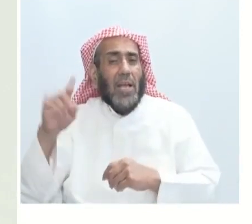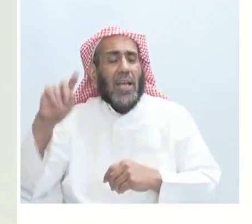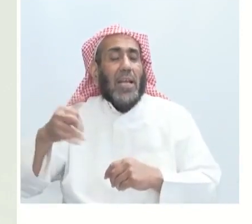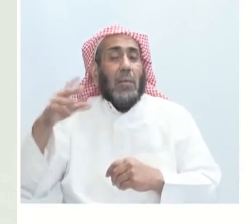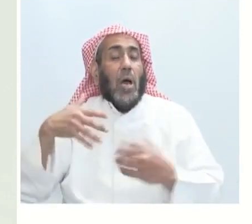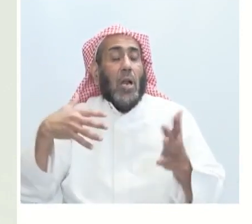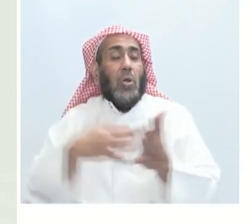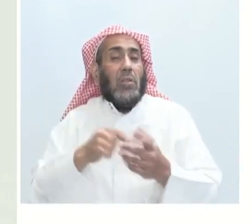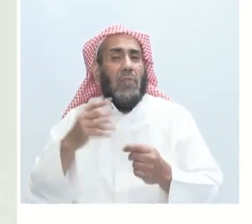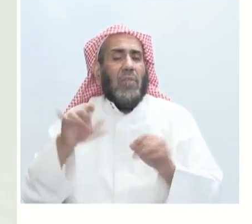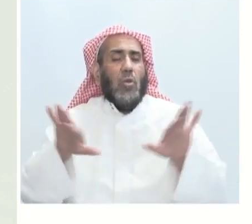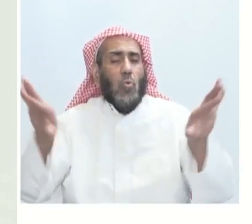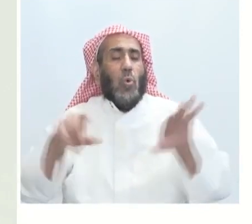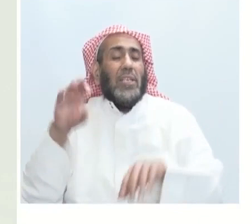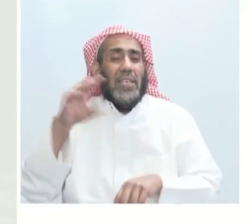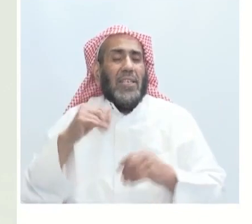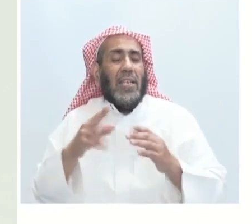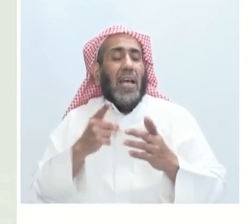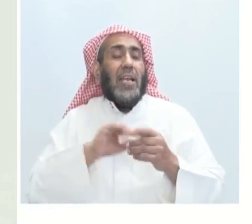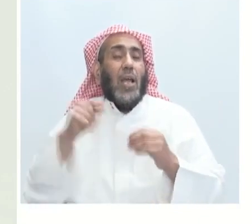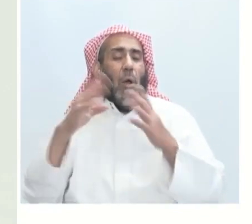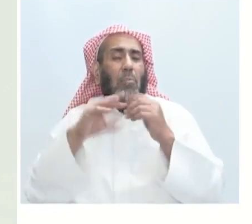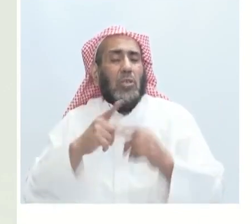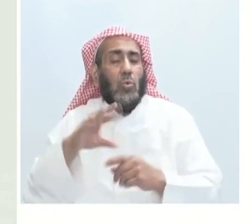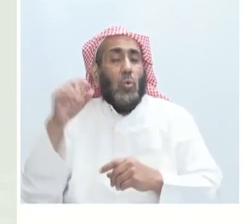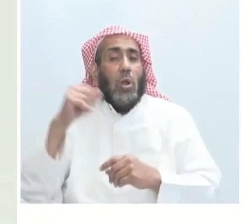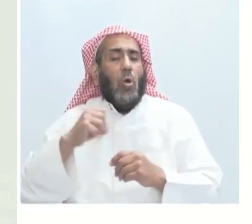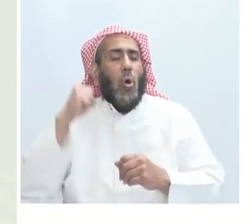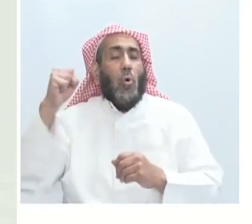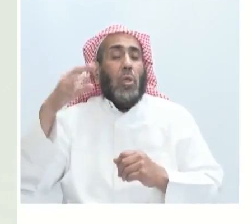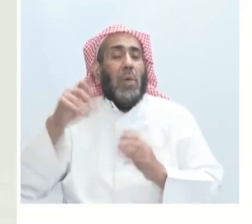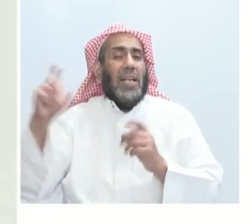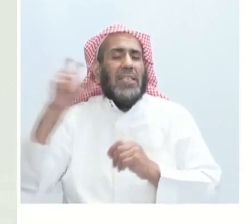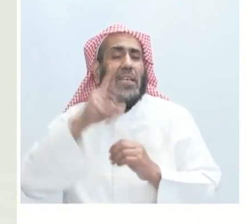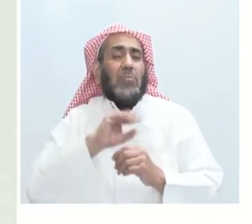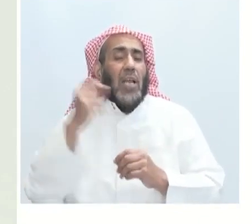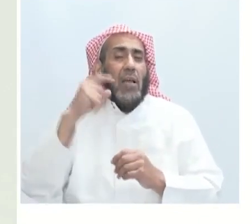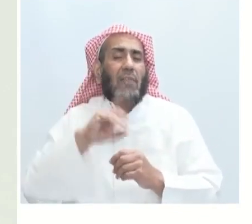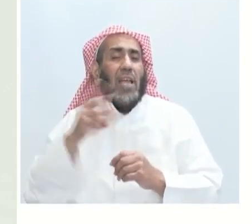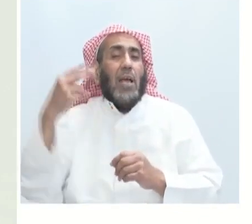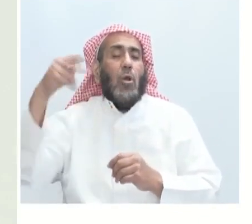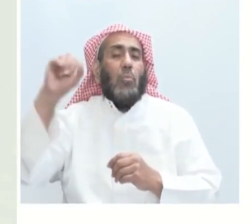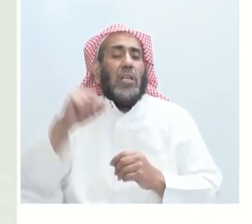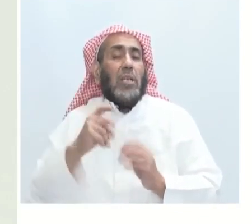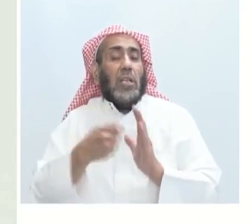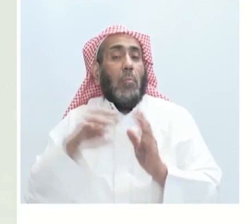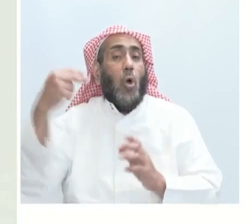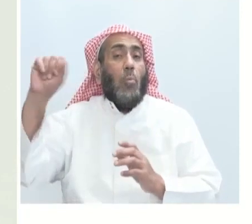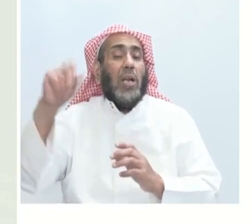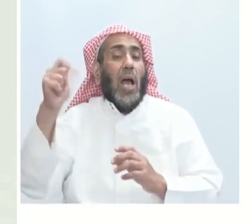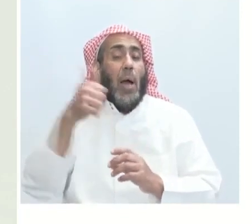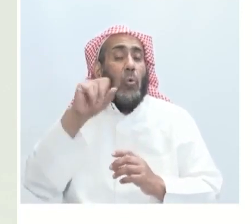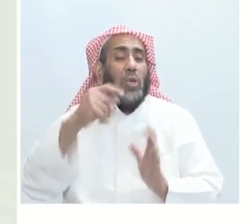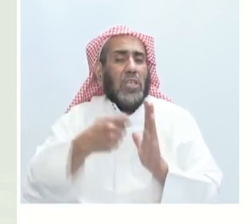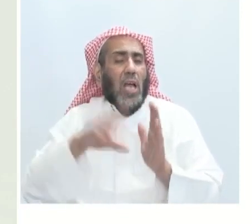الحوادث في وادي النيل عن تاريخ مصر وجوزته دول العرب كذلك وعظماء الاسلام عن تاريخ العرب في ايام العبيديين كتب عمر ابو ريشه